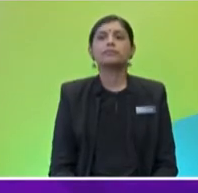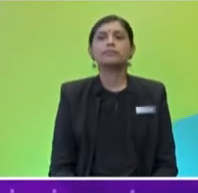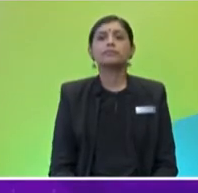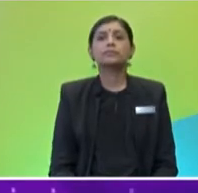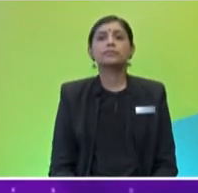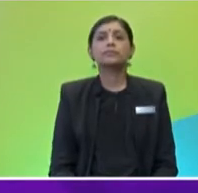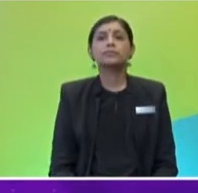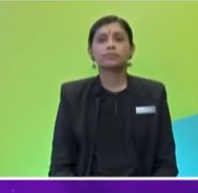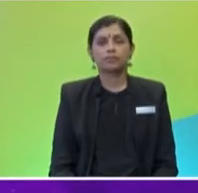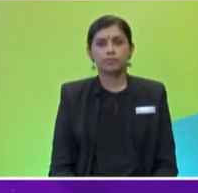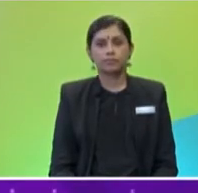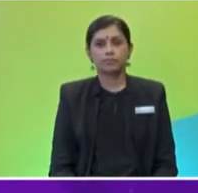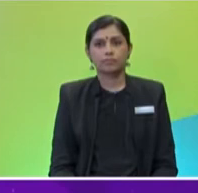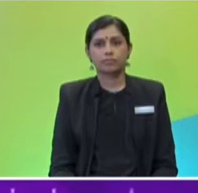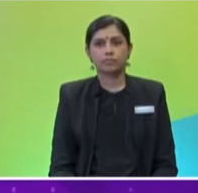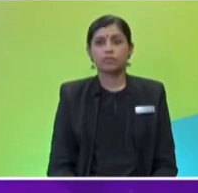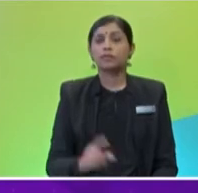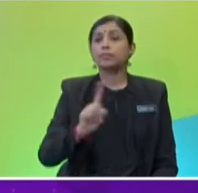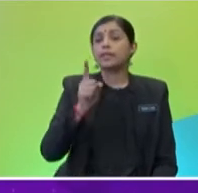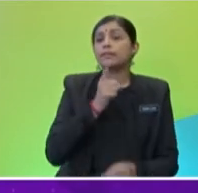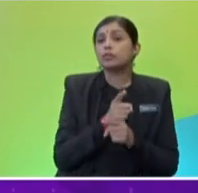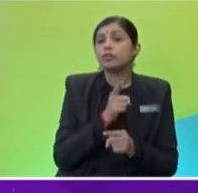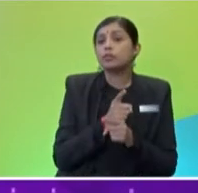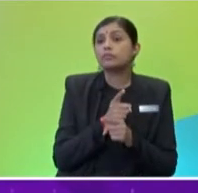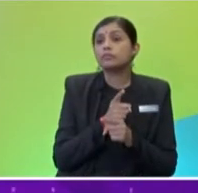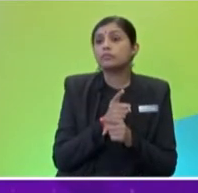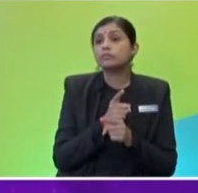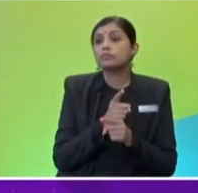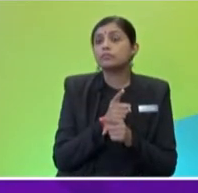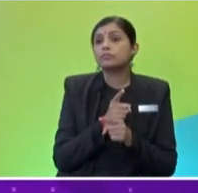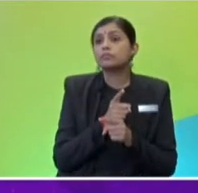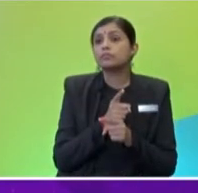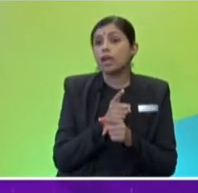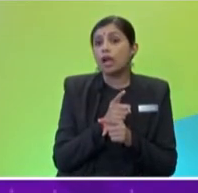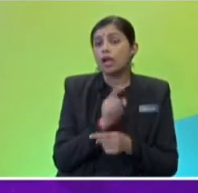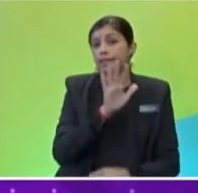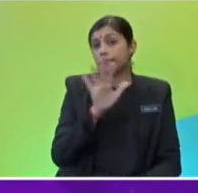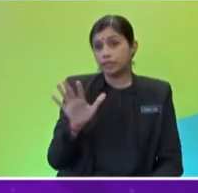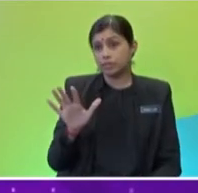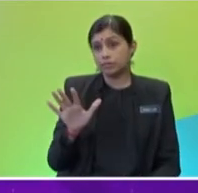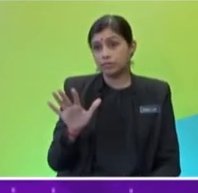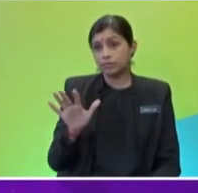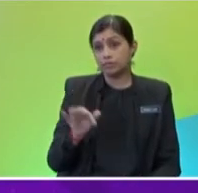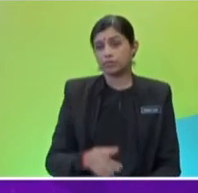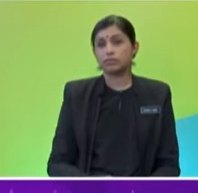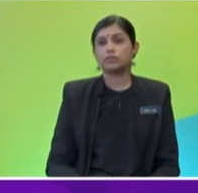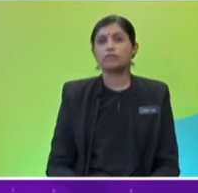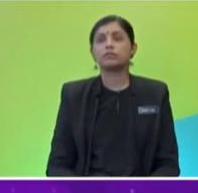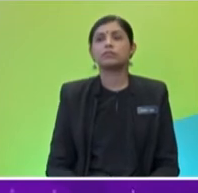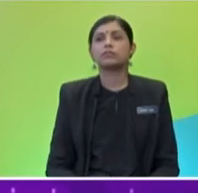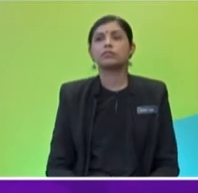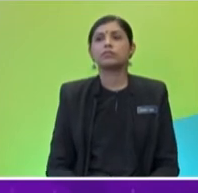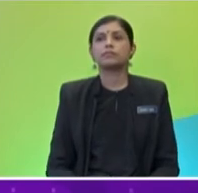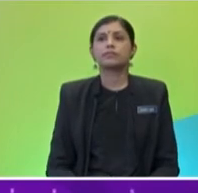Okey. Okey, mana jawapan yang paling tepat? Syamil jawab 5-5, cikgu. Ya. Yeah. Puteri Kasih 5.